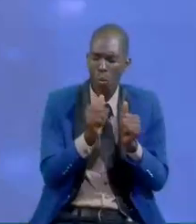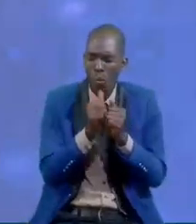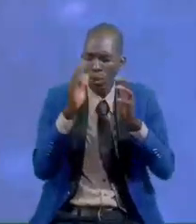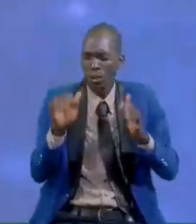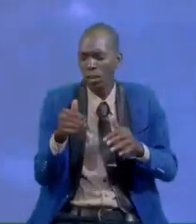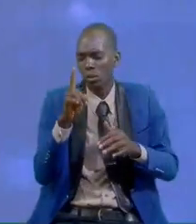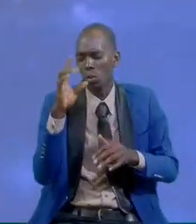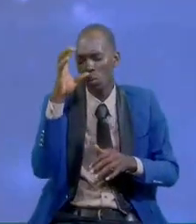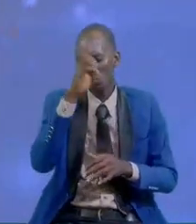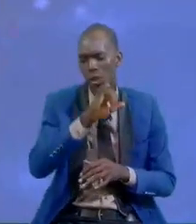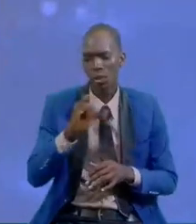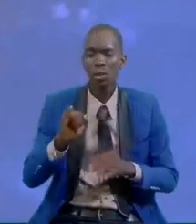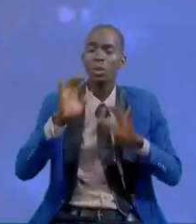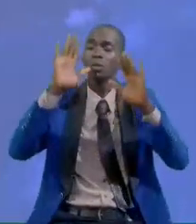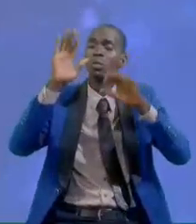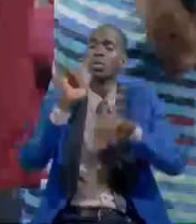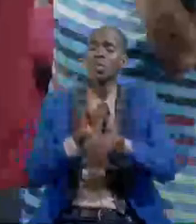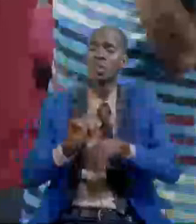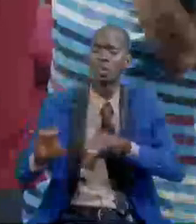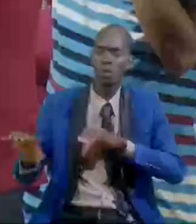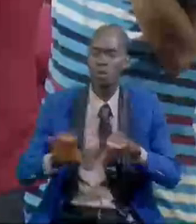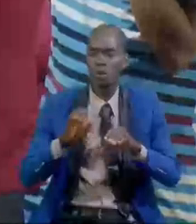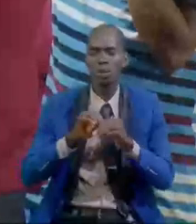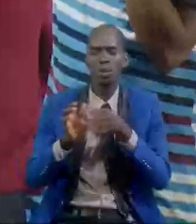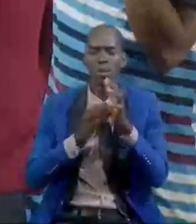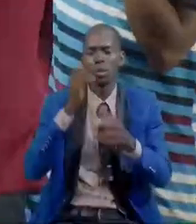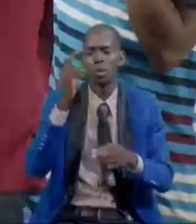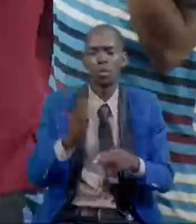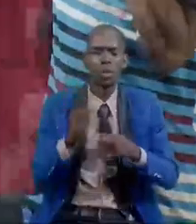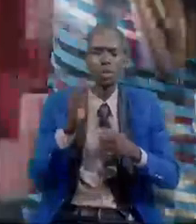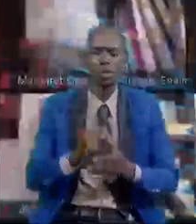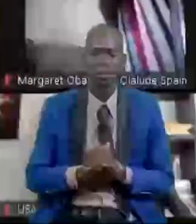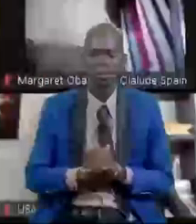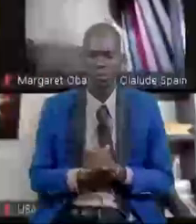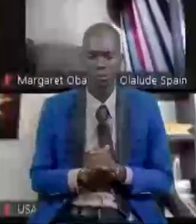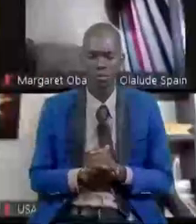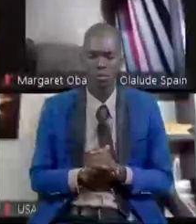exception, miracle fait au nom de Jésus.